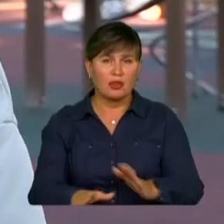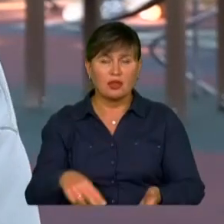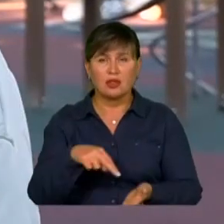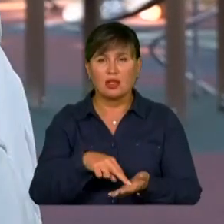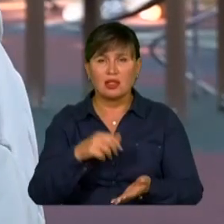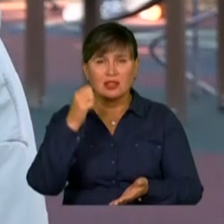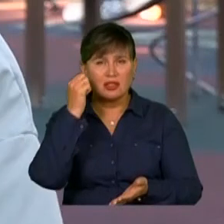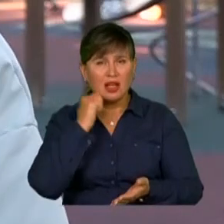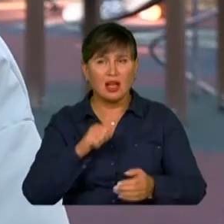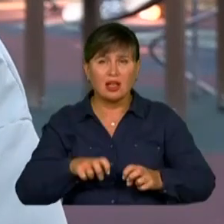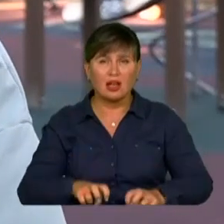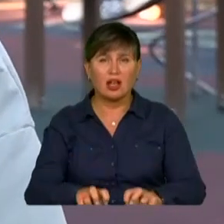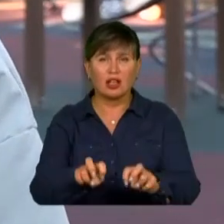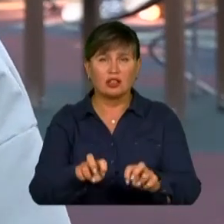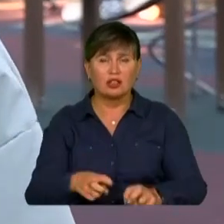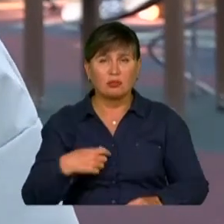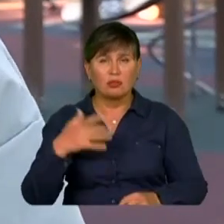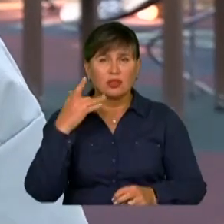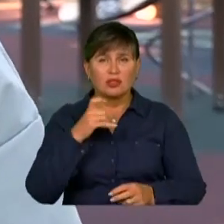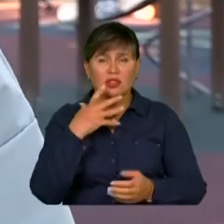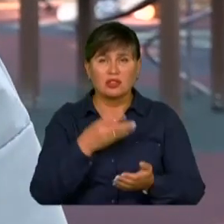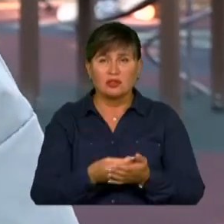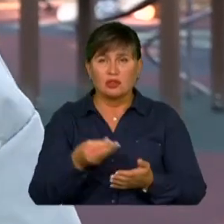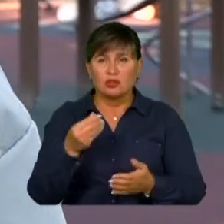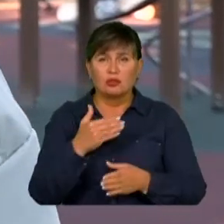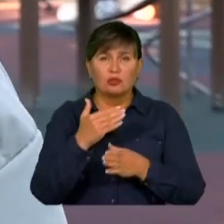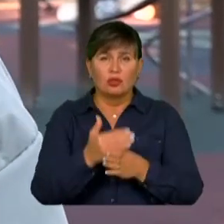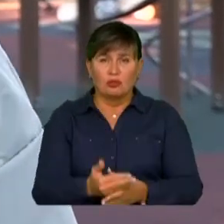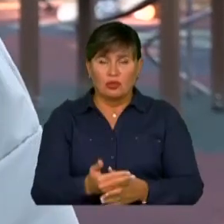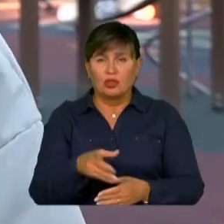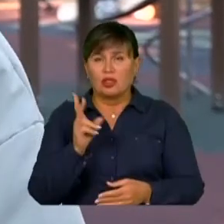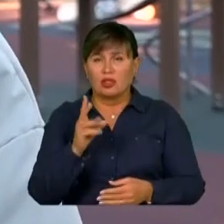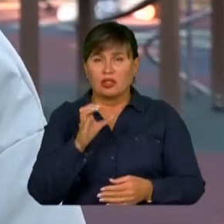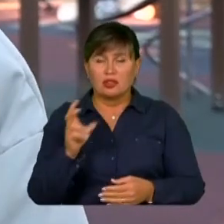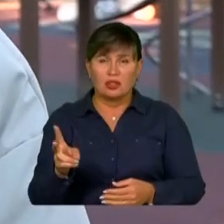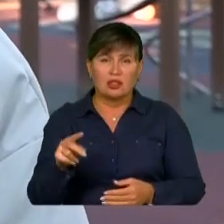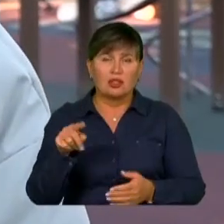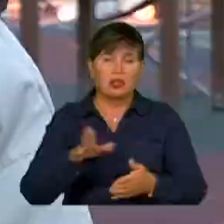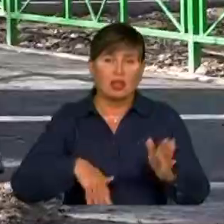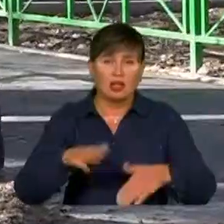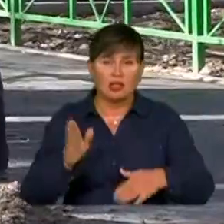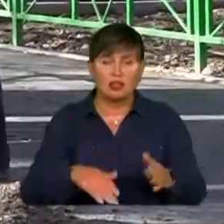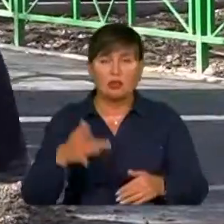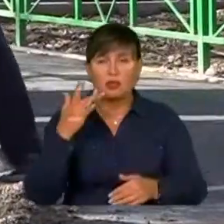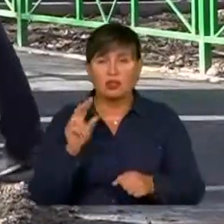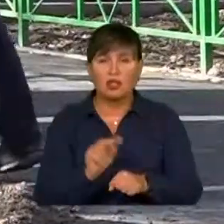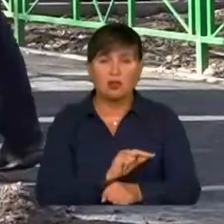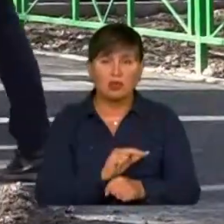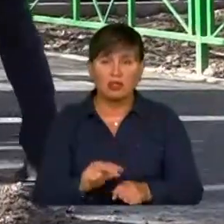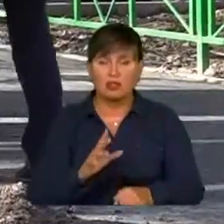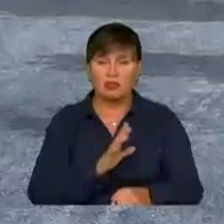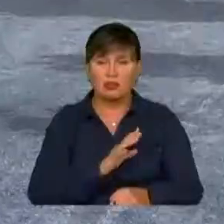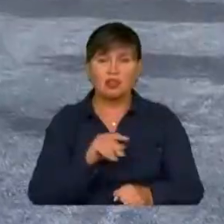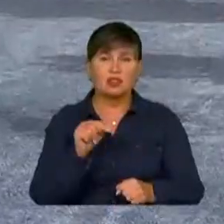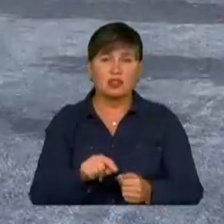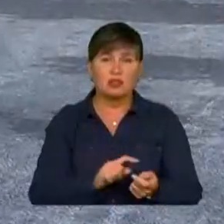старые качели, которые мы постоянно за свой счет с помощью КСК, соответственно, красили, постоянно ремонтировали. То есть